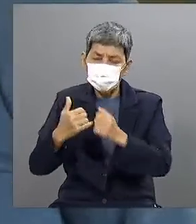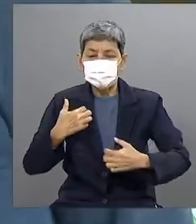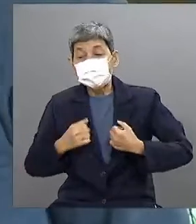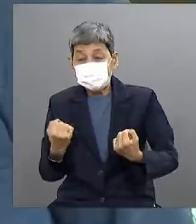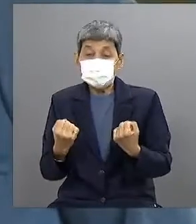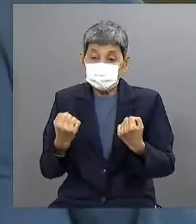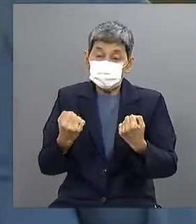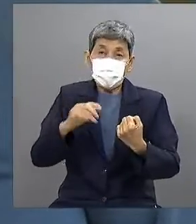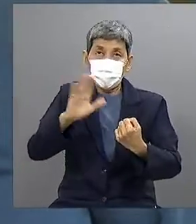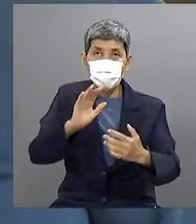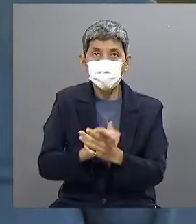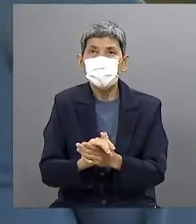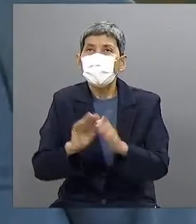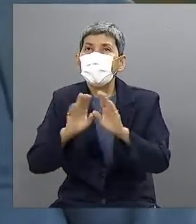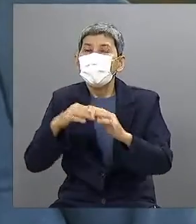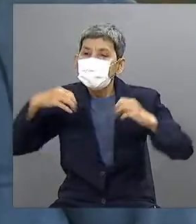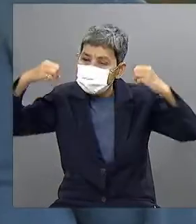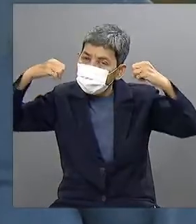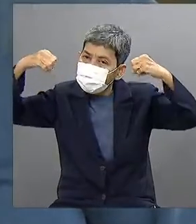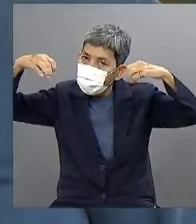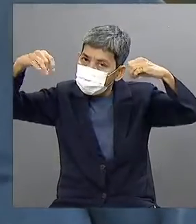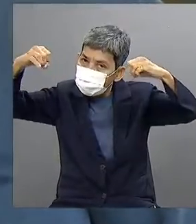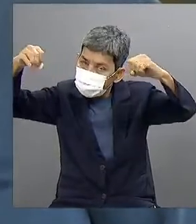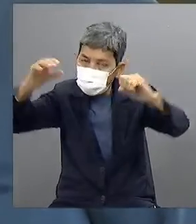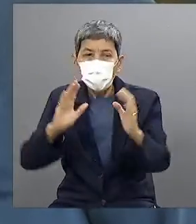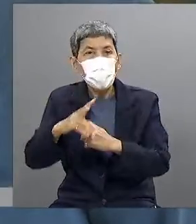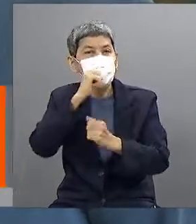าเปิดมาติดไฟกันปรับปรุงห้องน้ำกัน